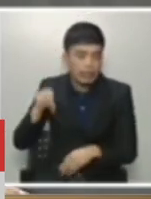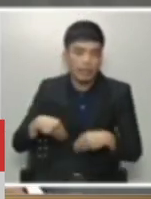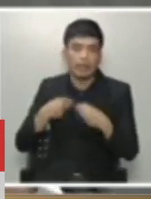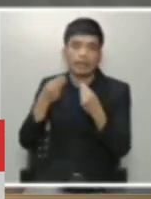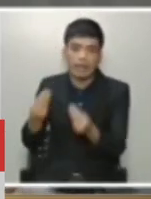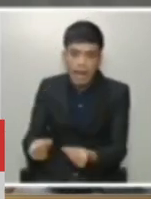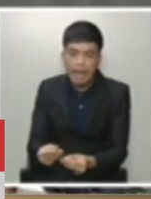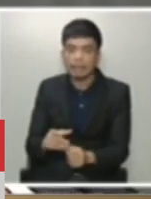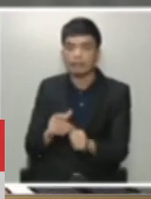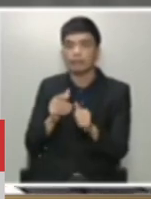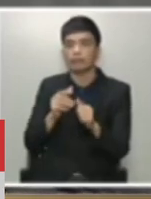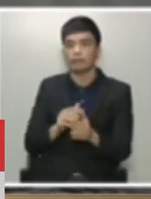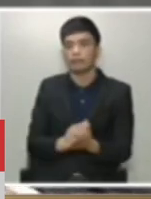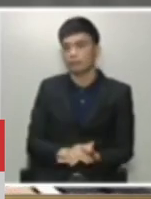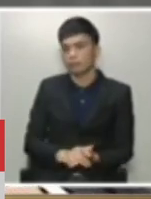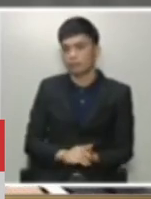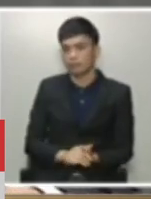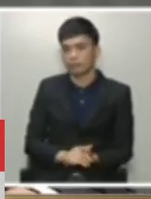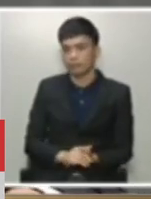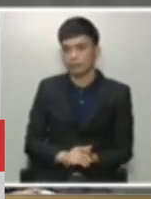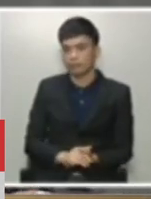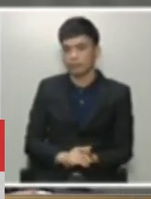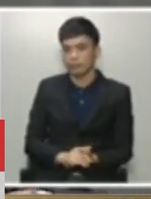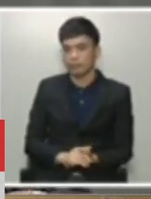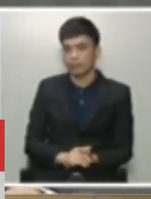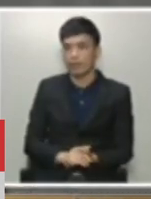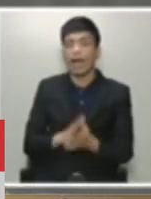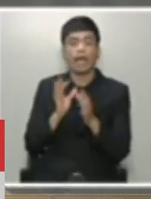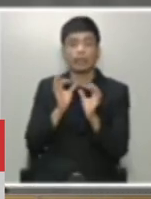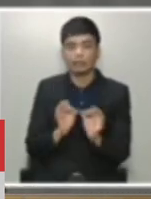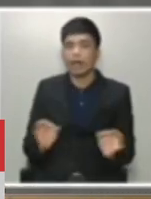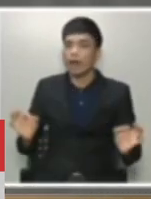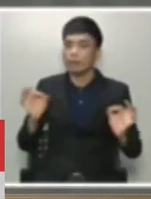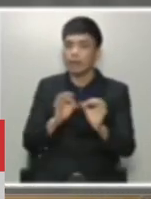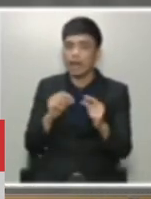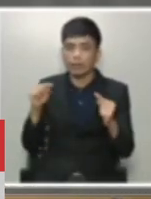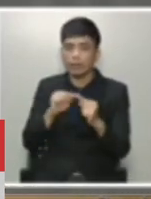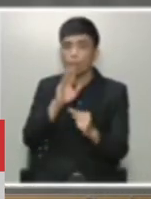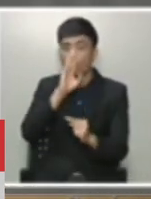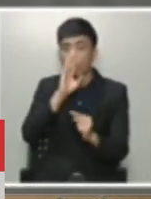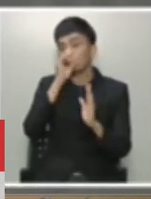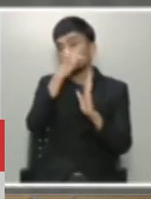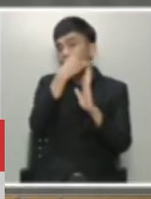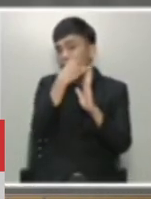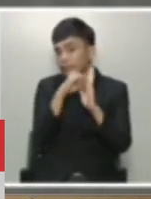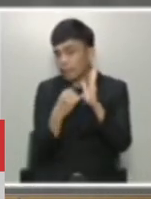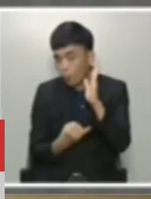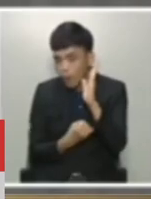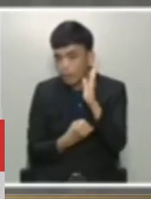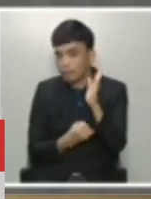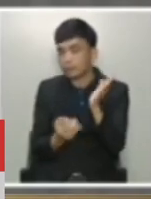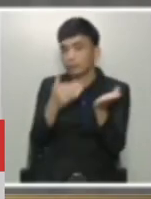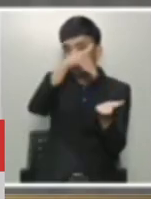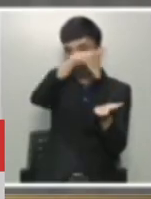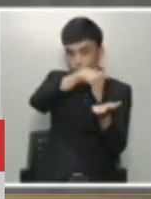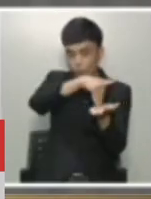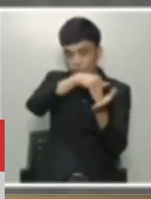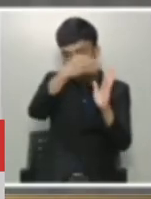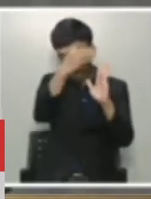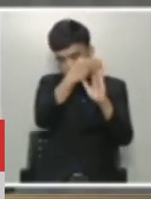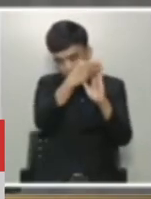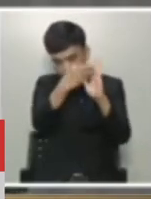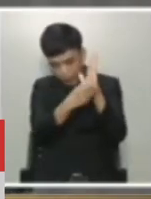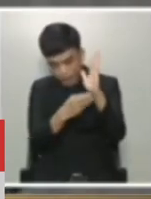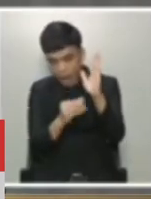ความจำเป็นนะการสร้างภาพลักษณ์ที่ดีท่านประธานครับถ้าทุกจังหวัดนะครับมีศูนย์ปฏิบัติการ